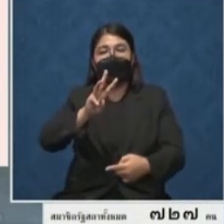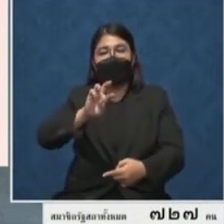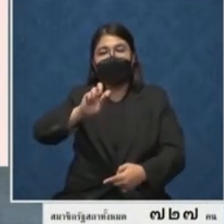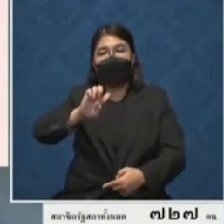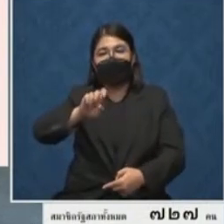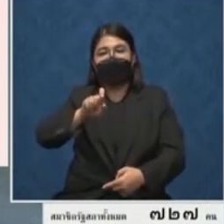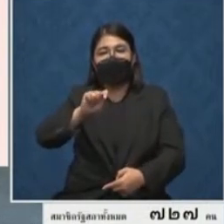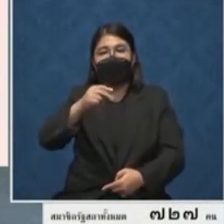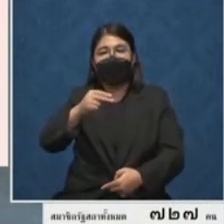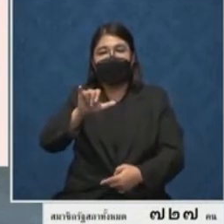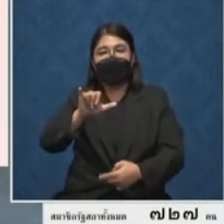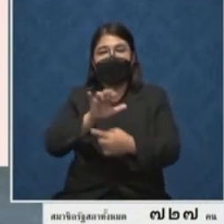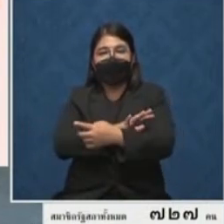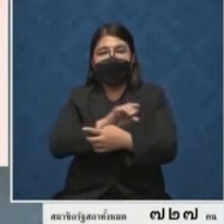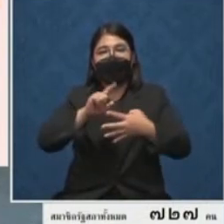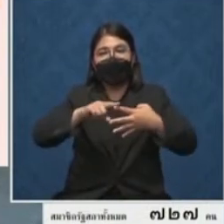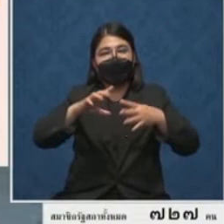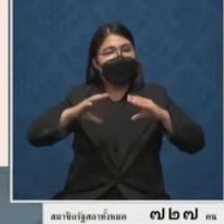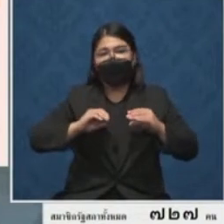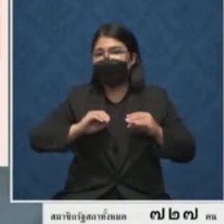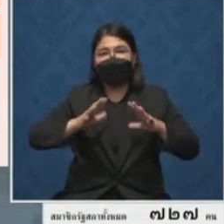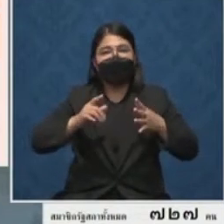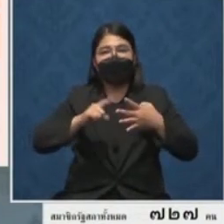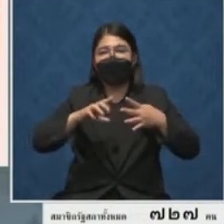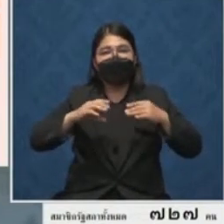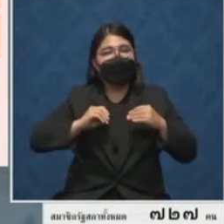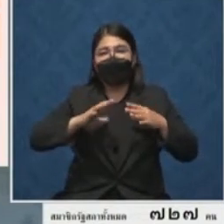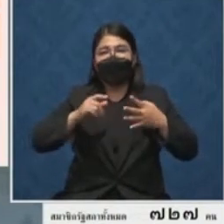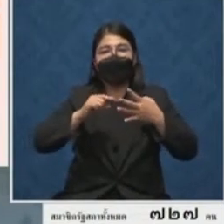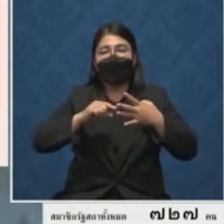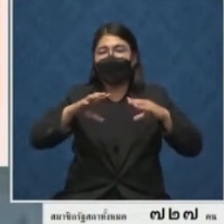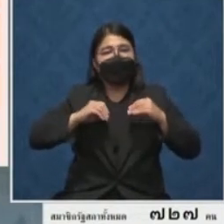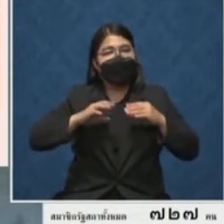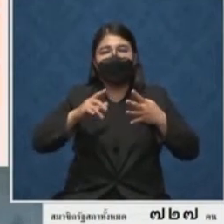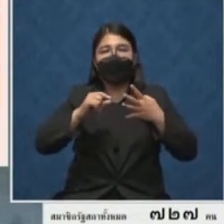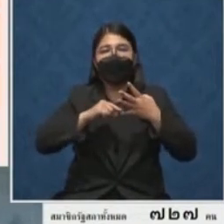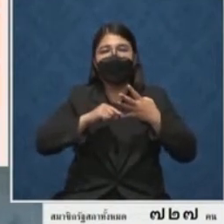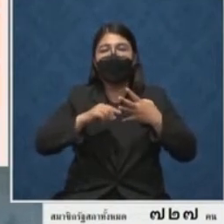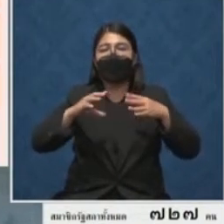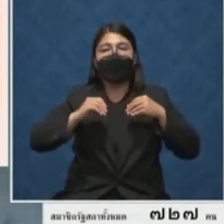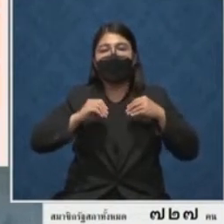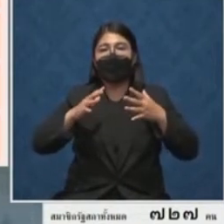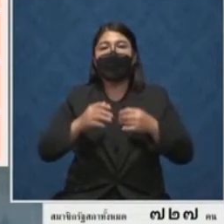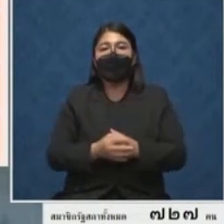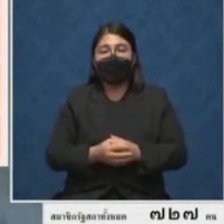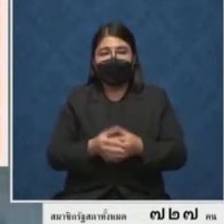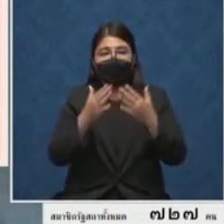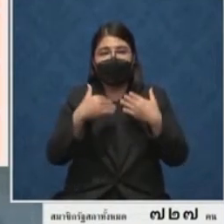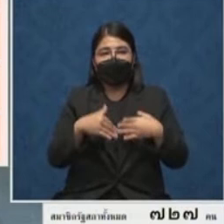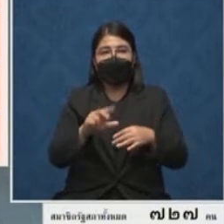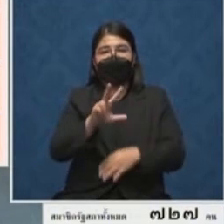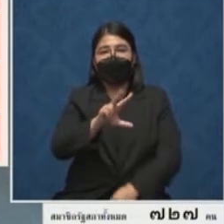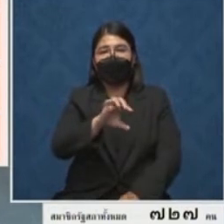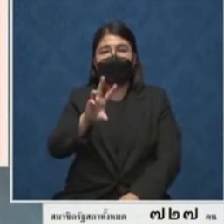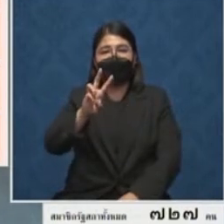2ไม่รับหลักการ3ไม่รับหลักการ4ไม่รับหลักการครับ 365นายพีระศักดิ์พ